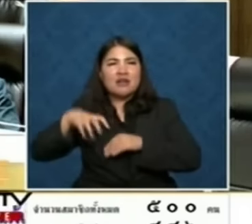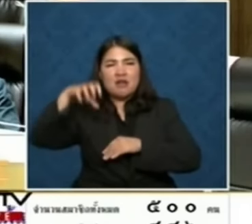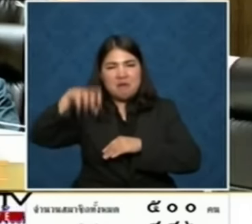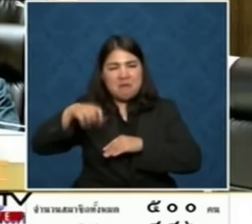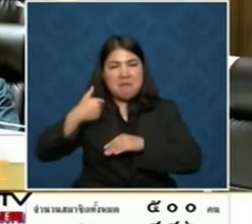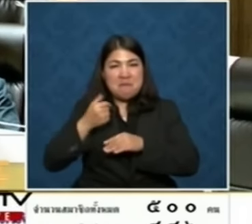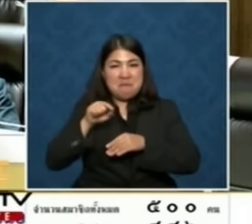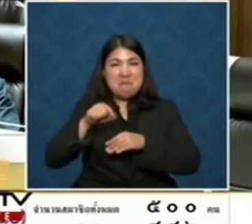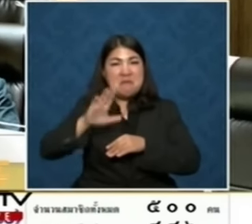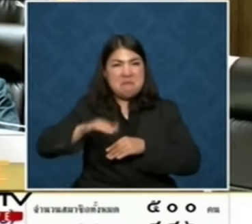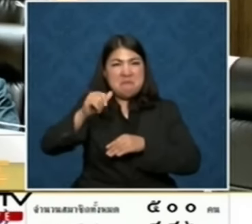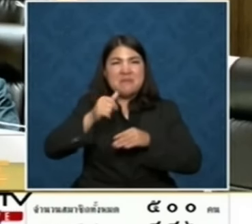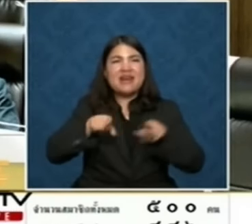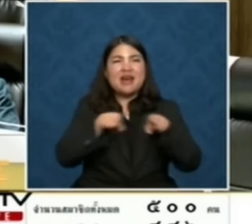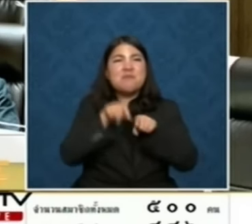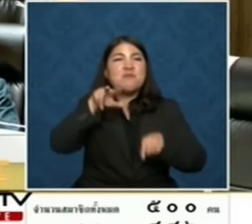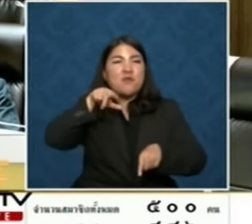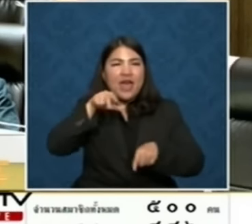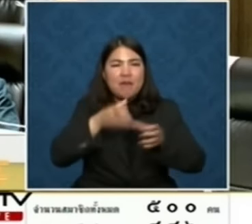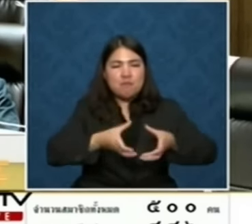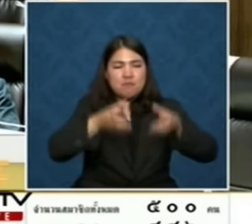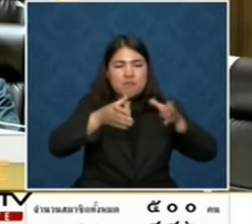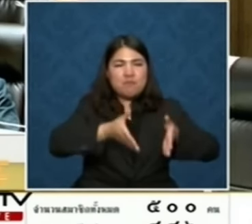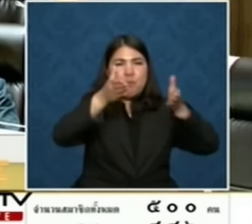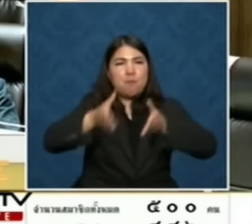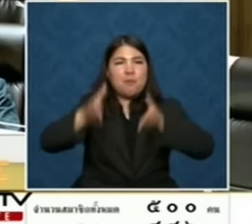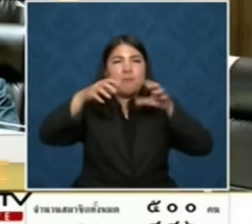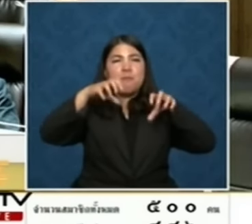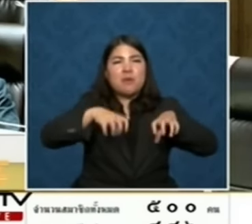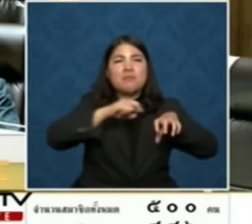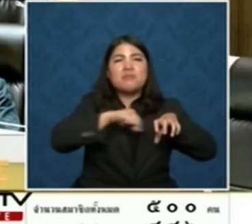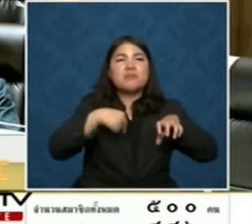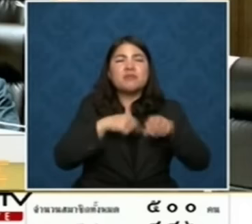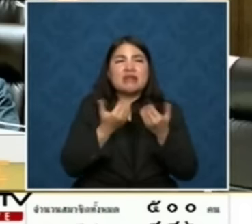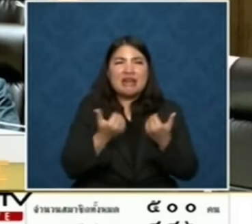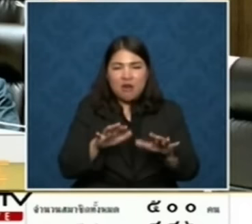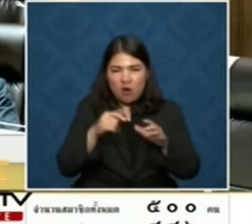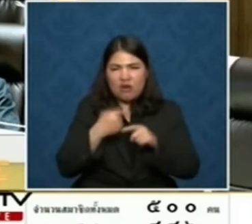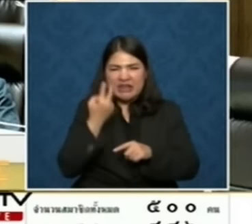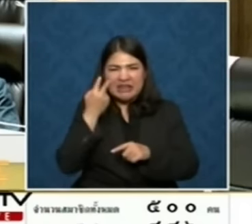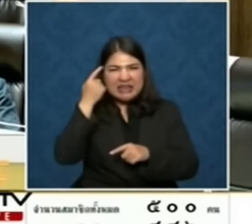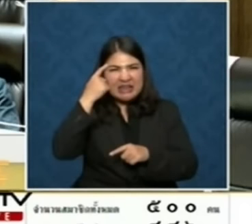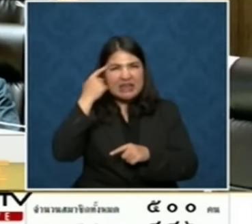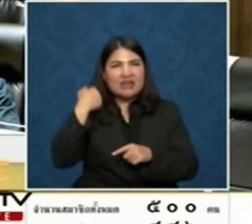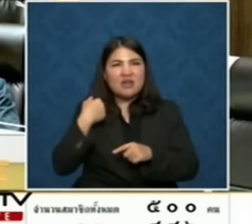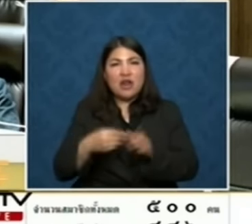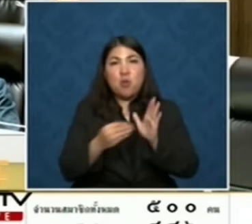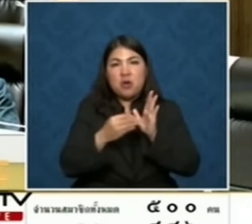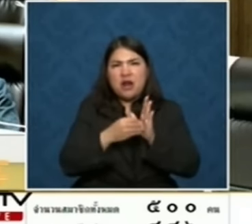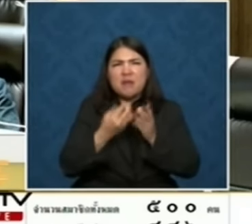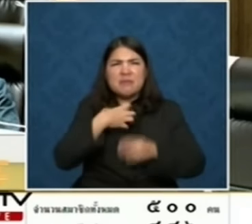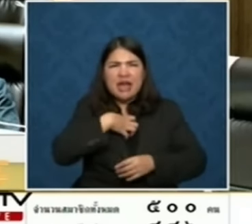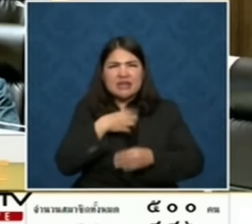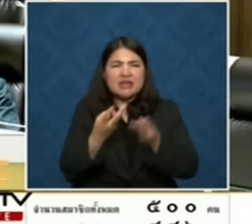ผิดปกติหรือไม่คุณซิมันระบุทิ้งท้ายแบบนี้ครับว่าการจัดการมวดีหรือไม่เป็นโอกาสสำคัญของนายกที่